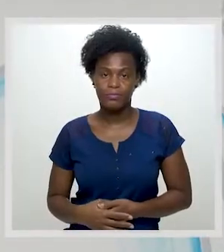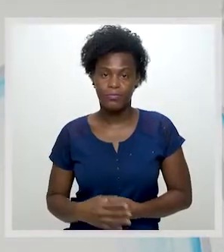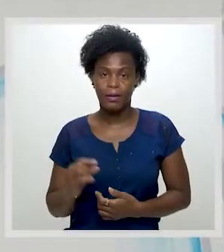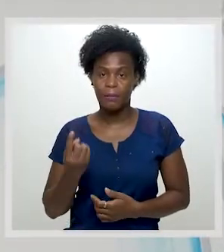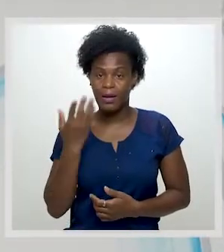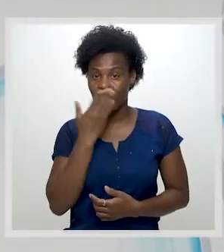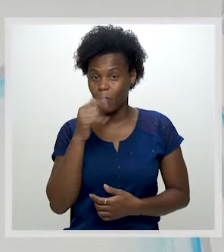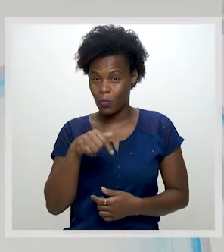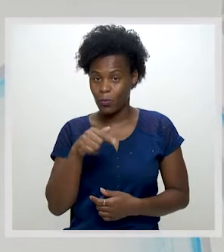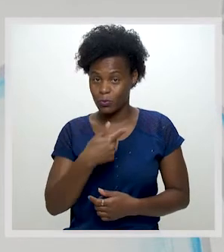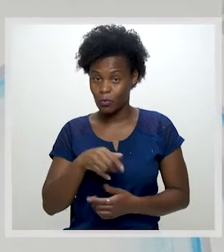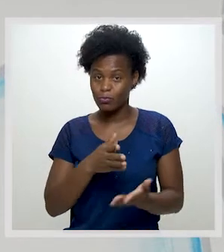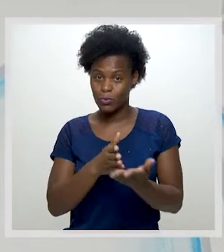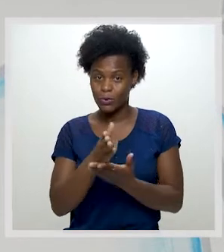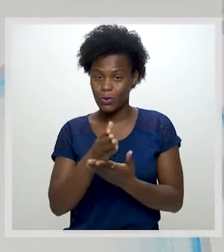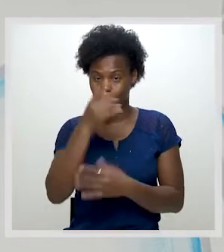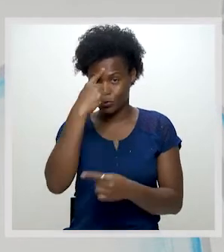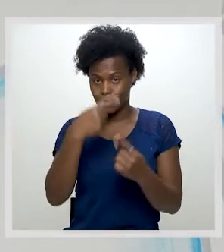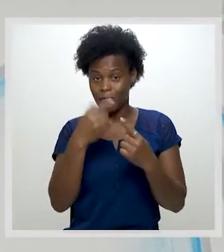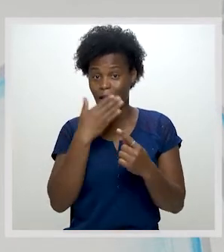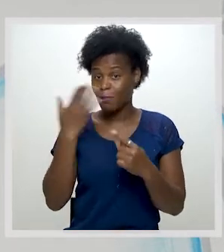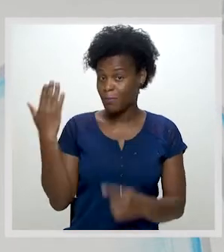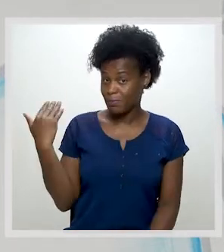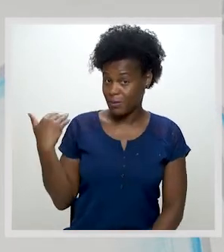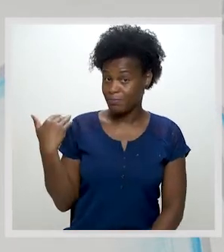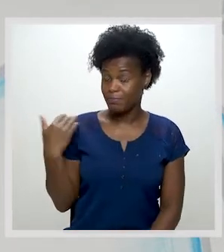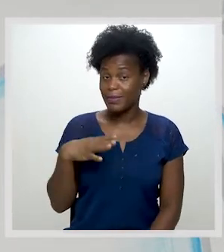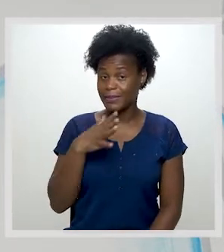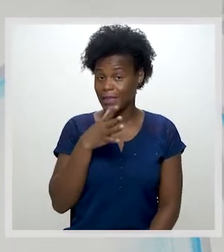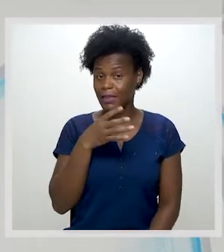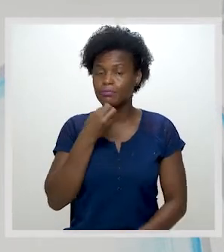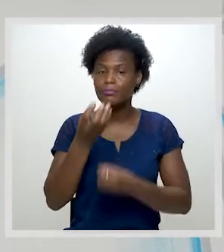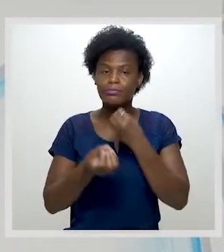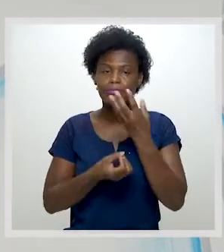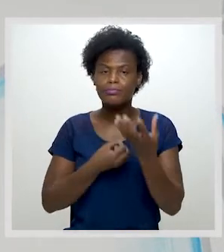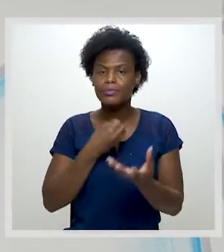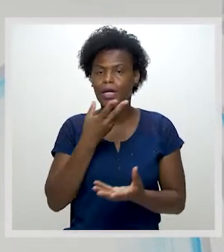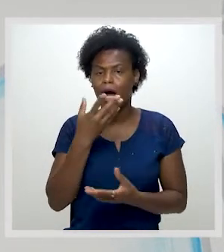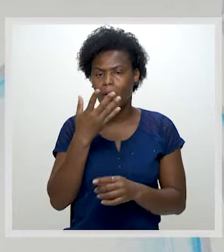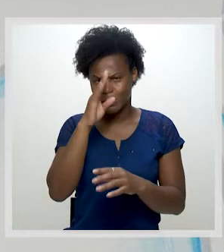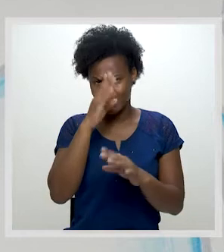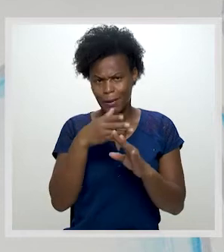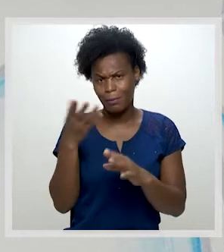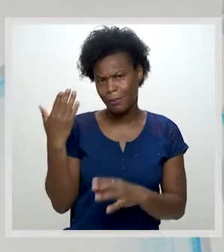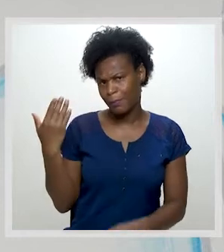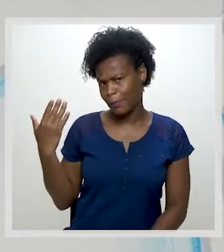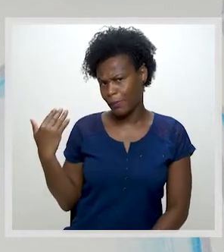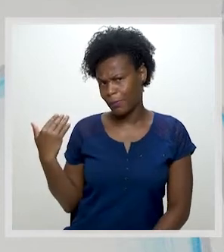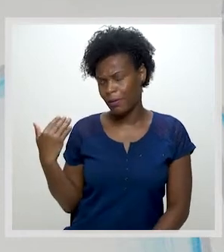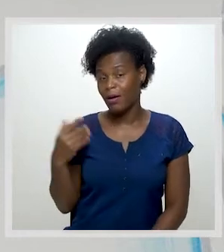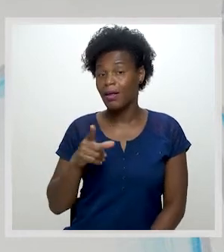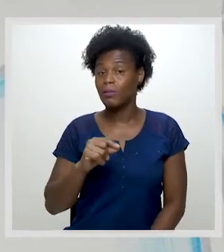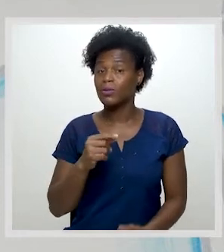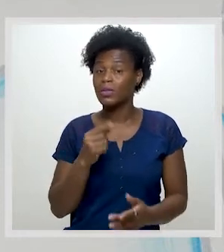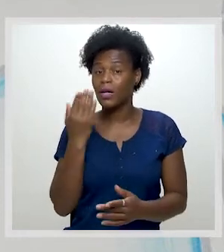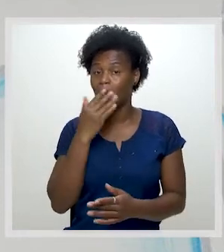Et pour le cours d'aujourd'hui, nous allons continuer l'objectif du cours précédent, c'est-à-dire raconter des faits au passé. Et pour les